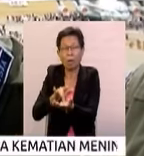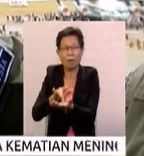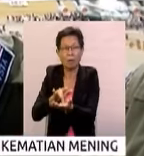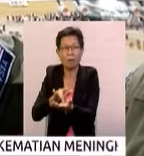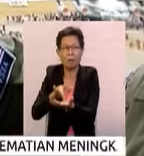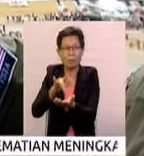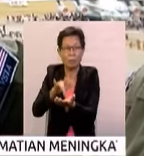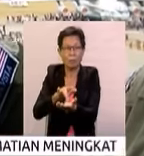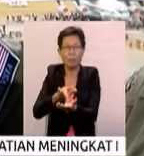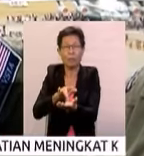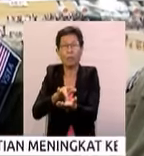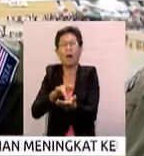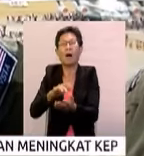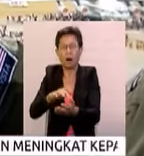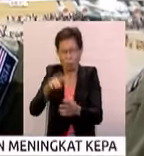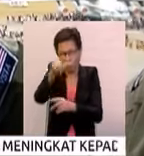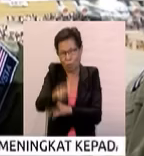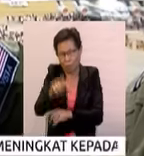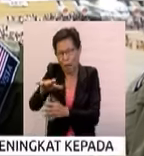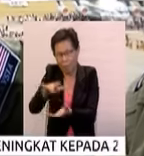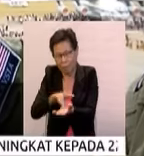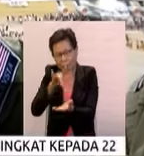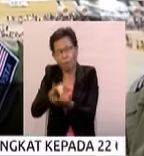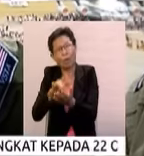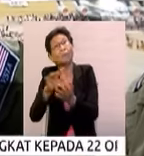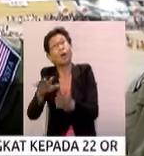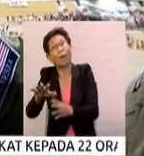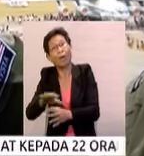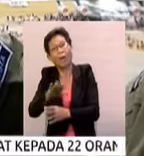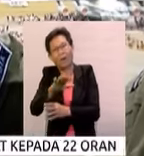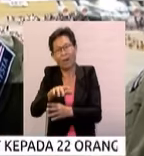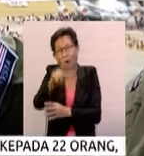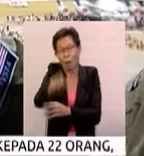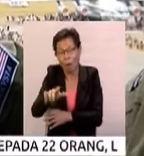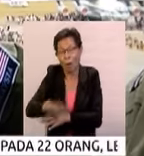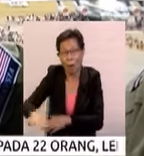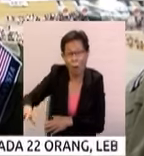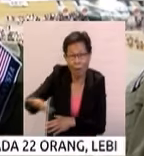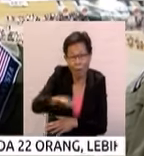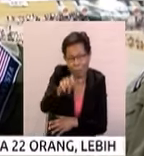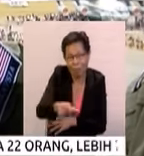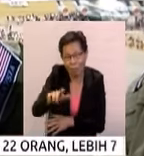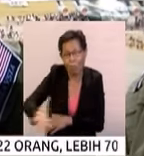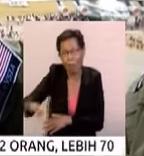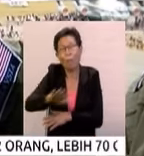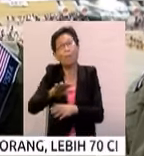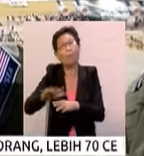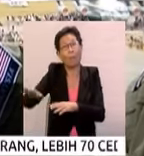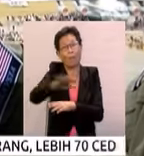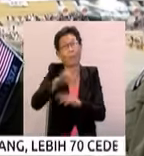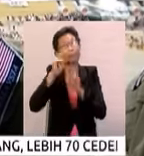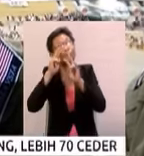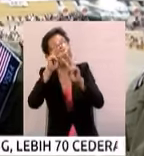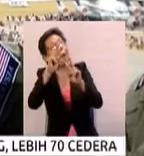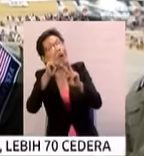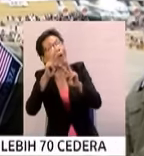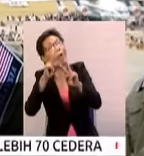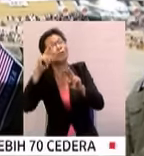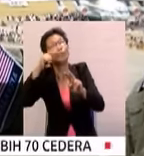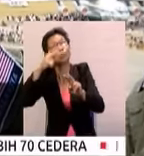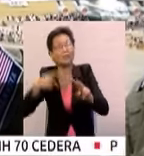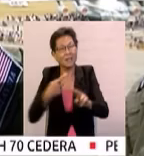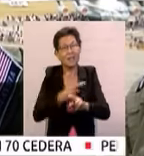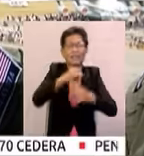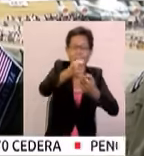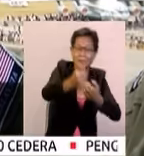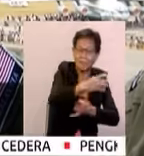menyaksikan kehebatan juruterbang-juruterbang kita dan juga juruterbang yang kita